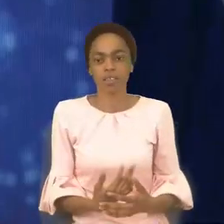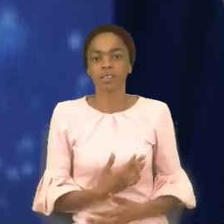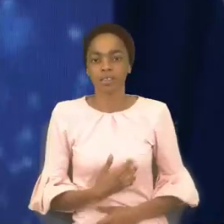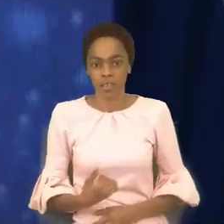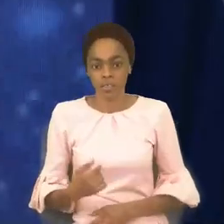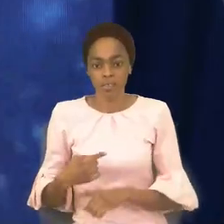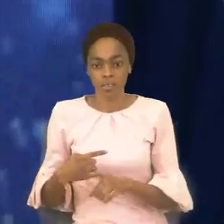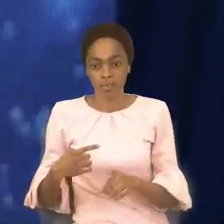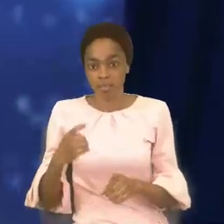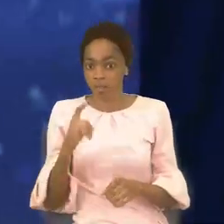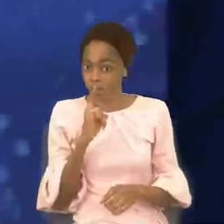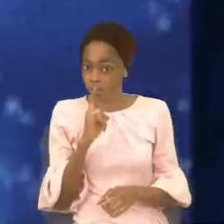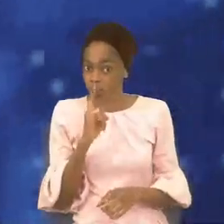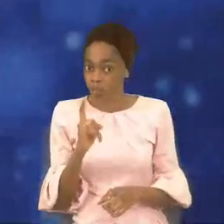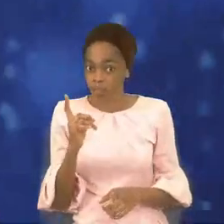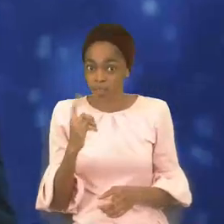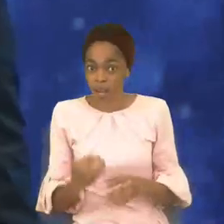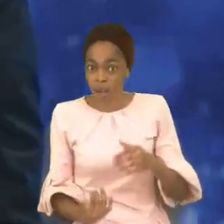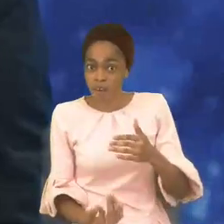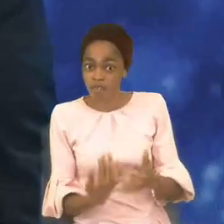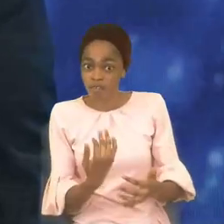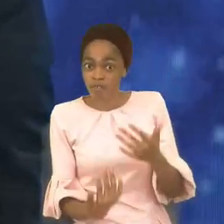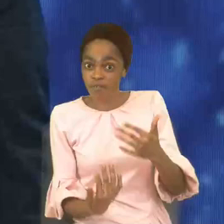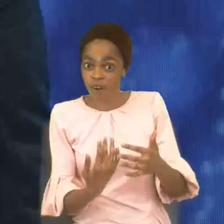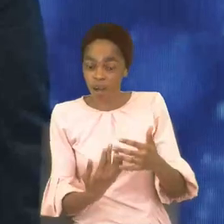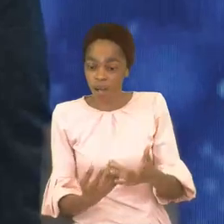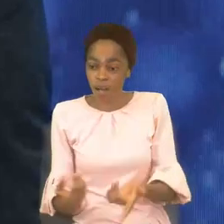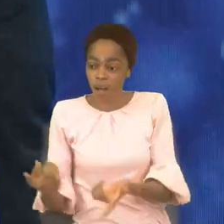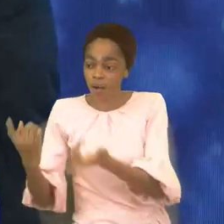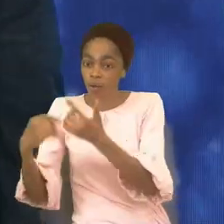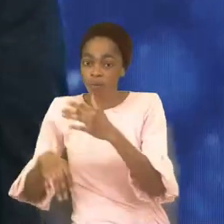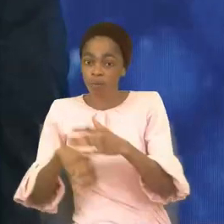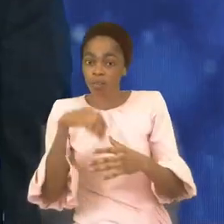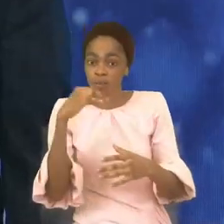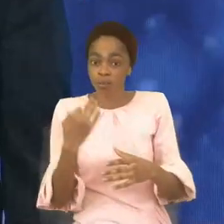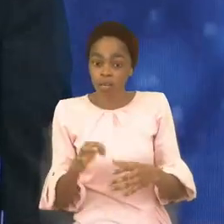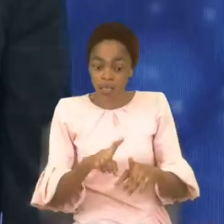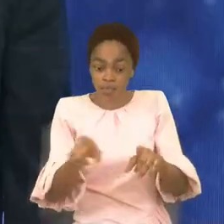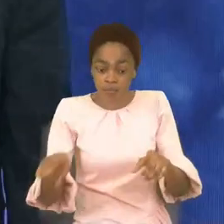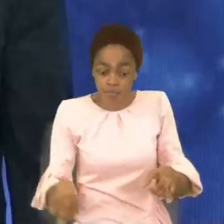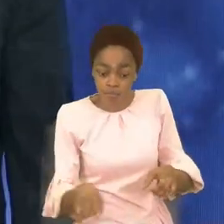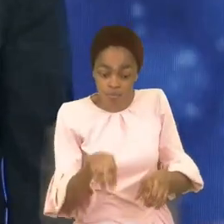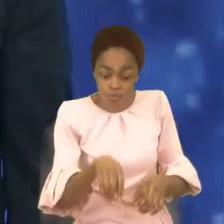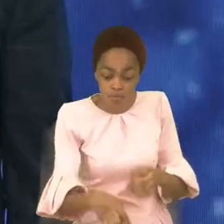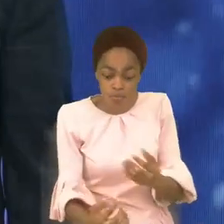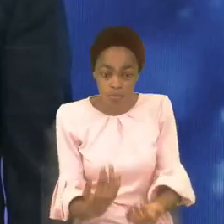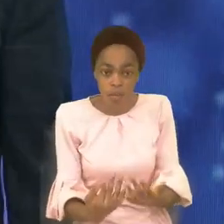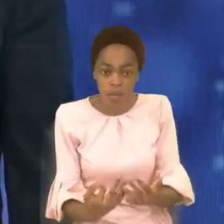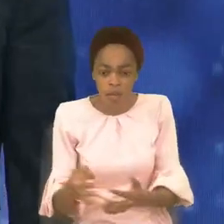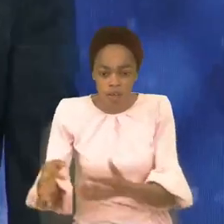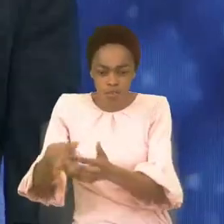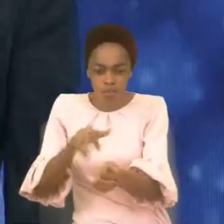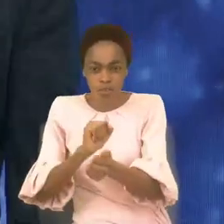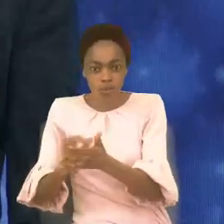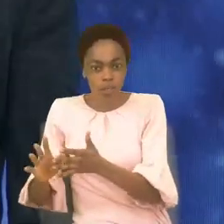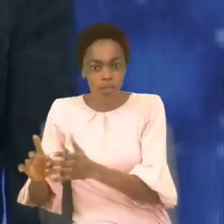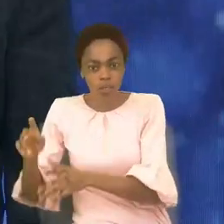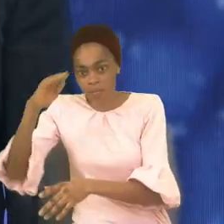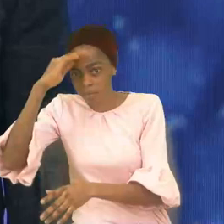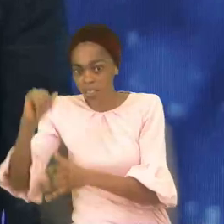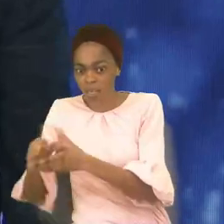Ils l'ont fait. La flamme du feu sortant de la fournaise les a tous consumés. Ils